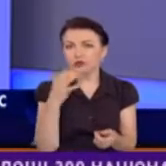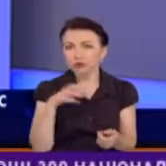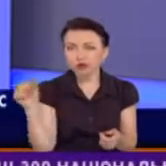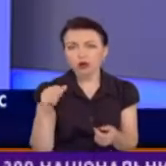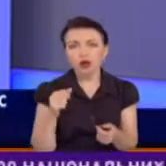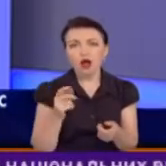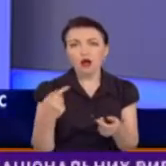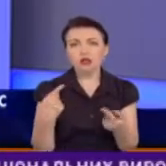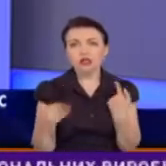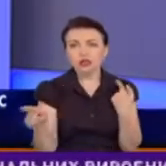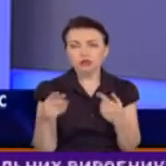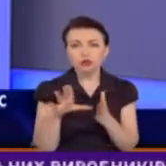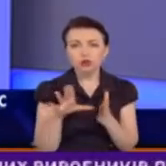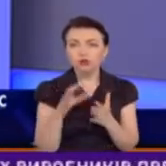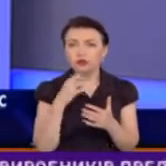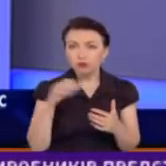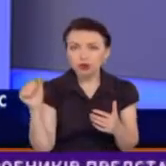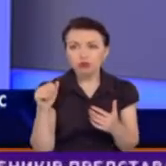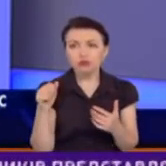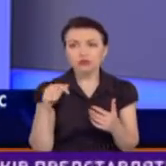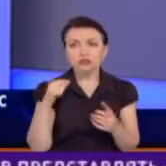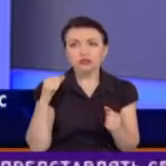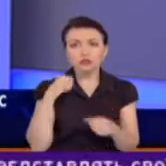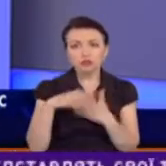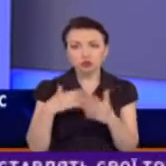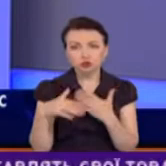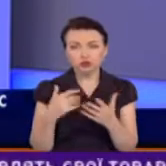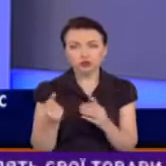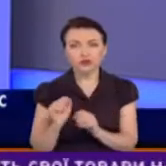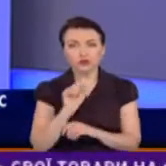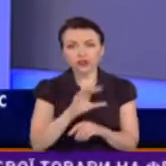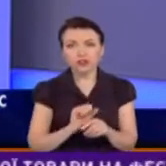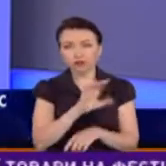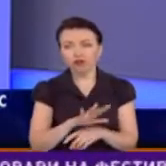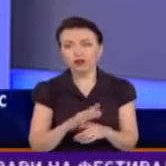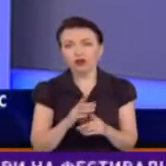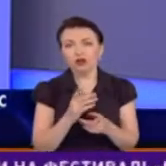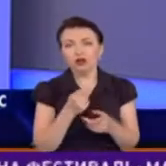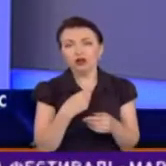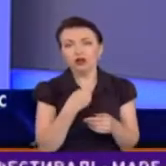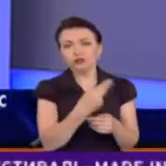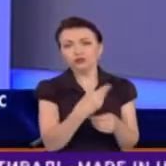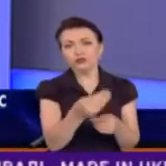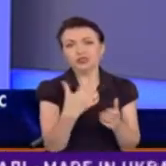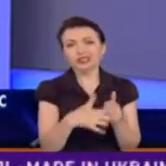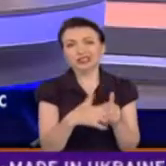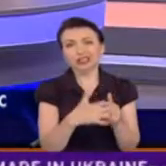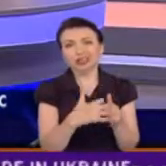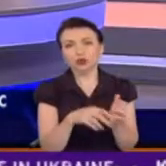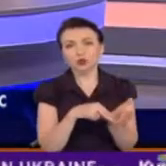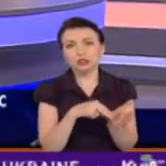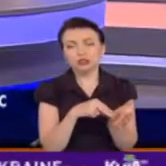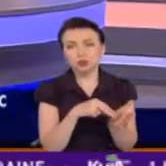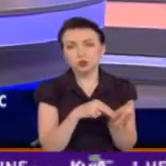забирав альтернативну енергію, змішував всю і видавав на постачальників вже якусь середню зважену ціну